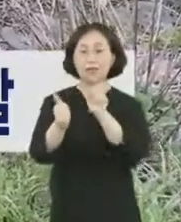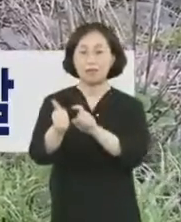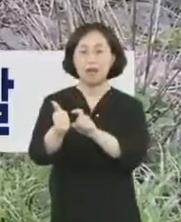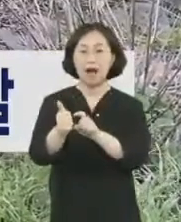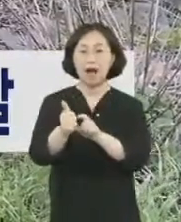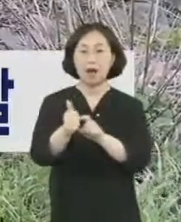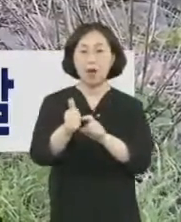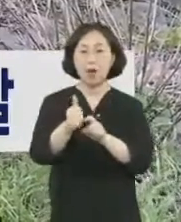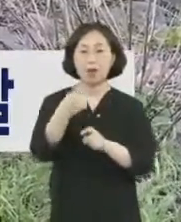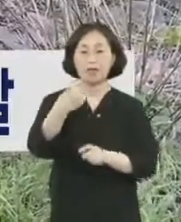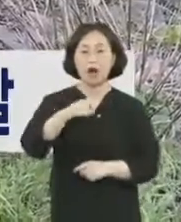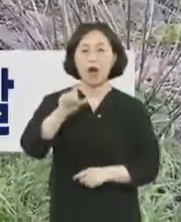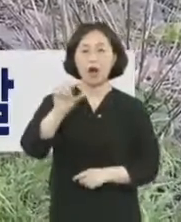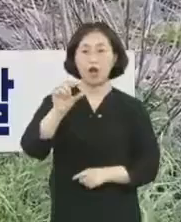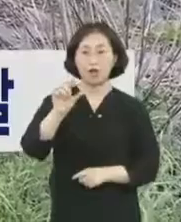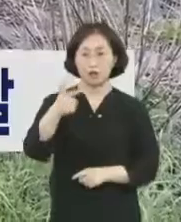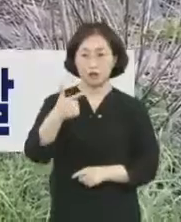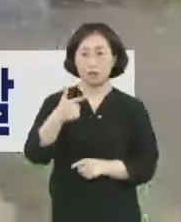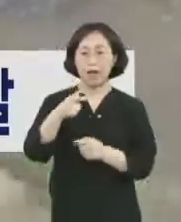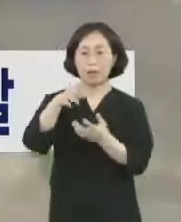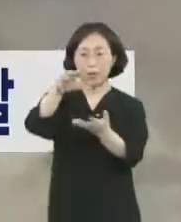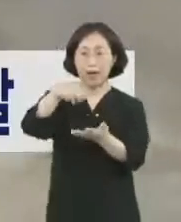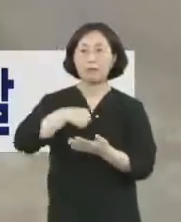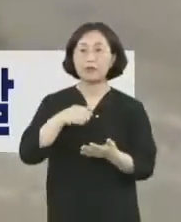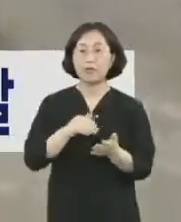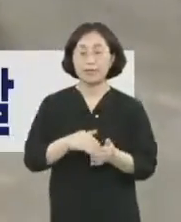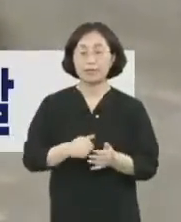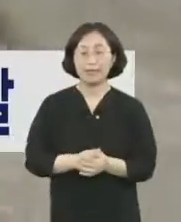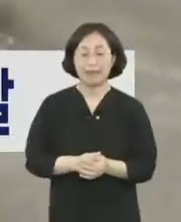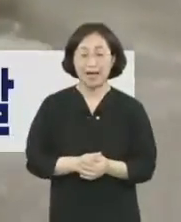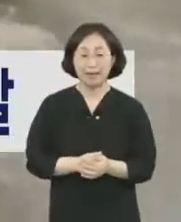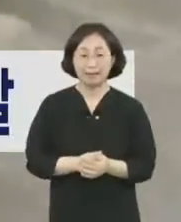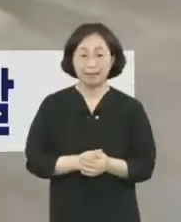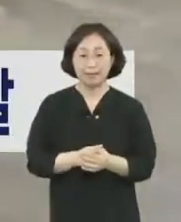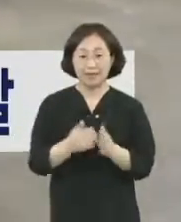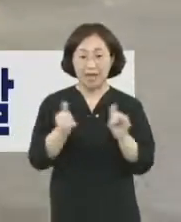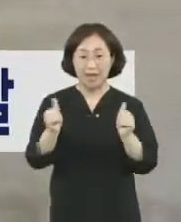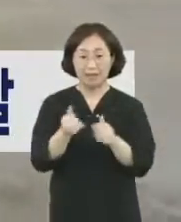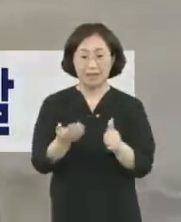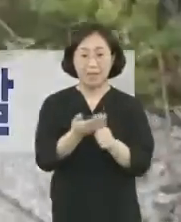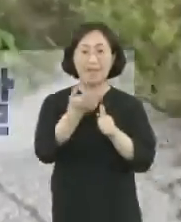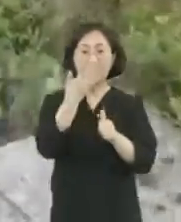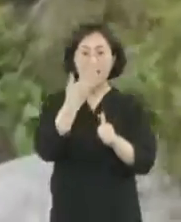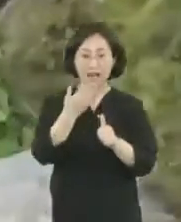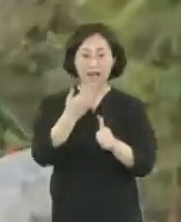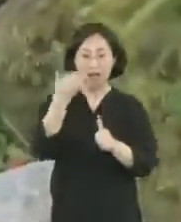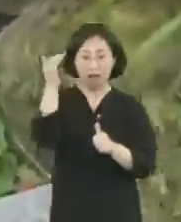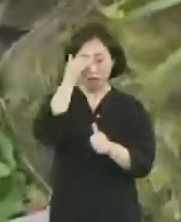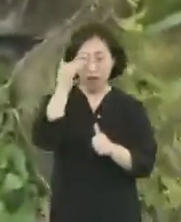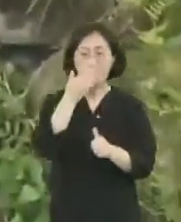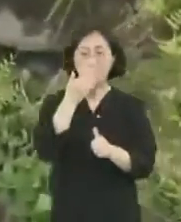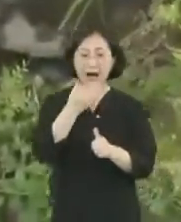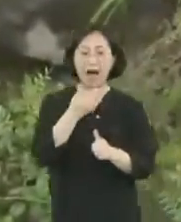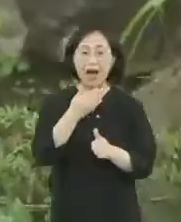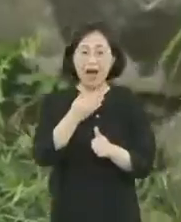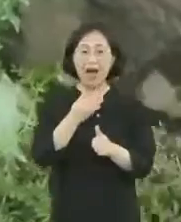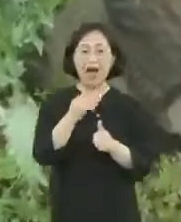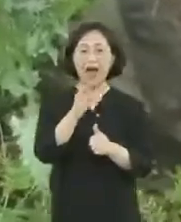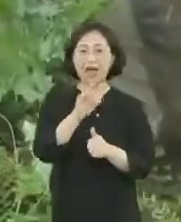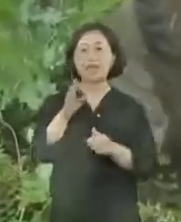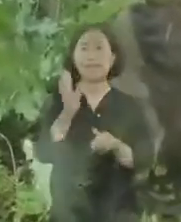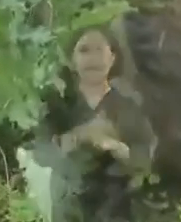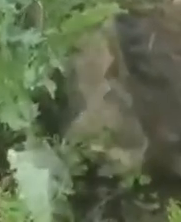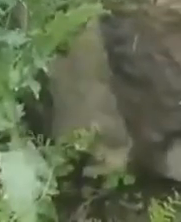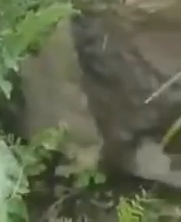비천 650여 부기를 압수해 씁니다 적발된 주민들은 재배가 가능한 관상 용케 양기 b 를 잘못 알고